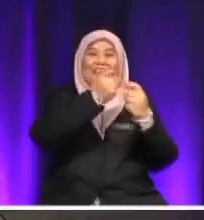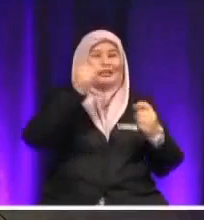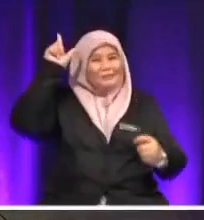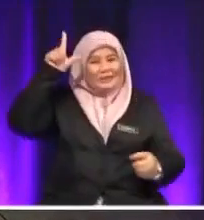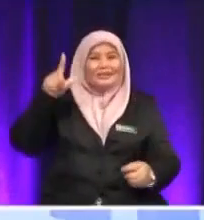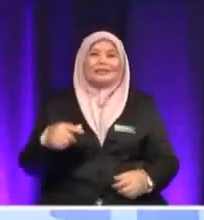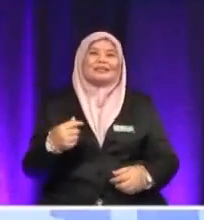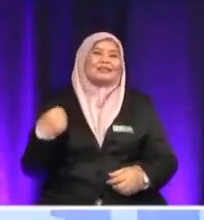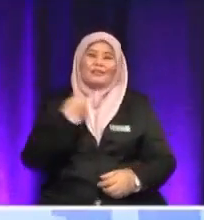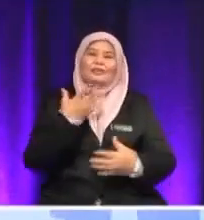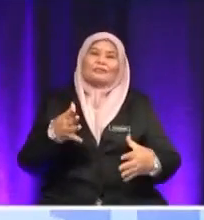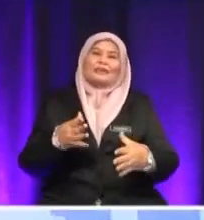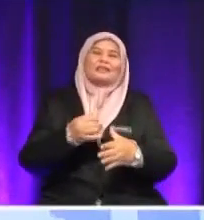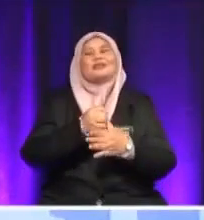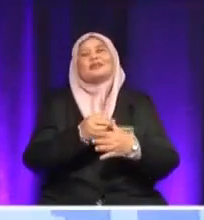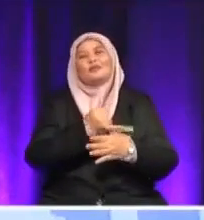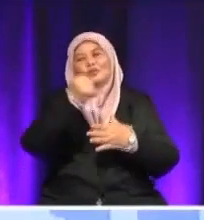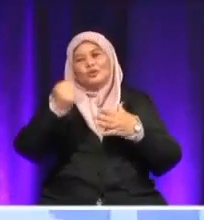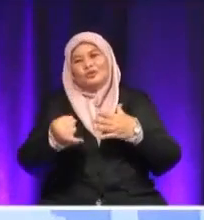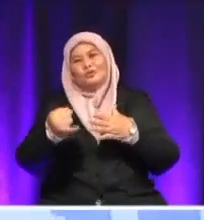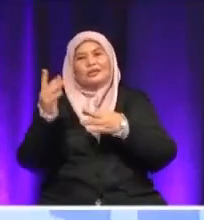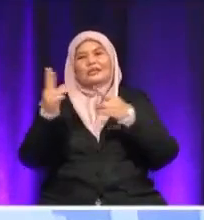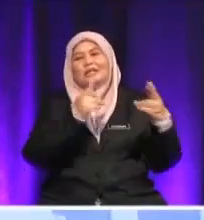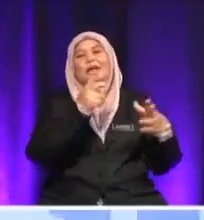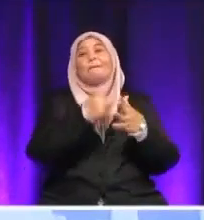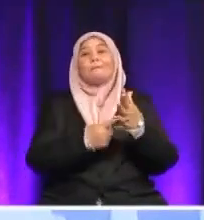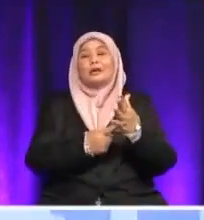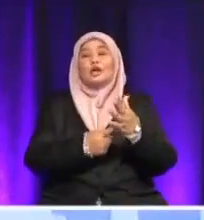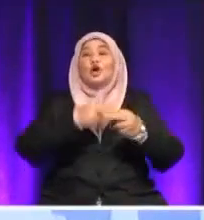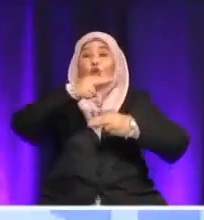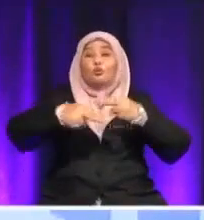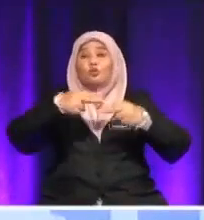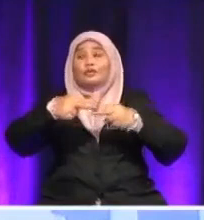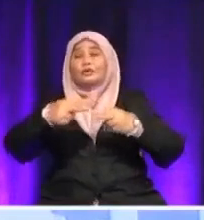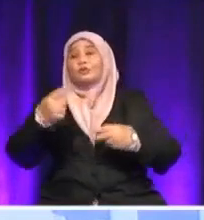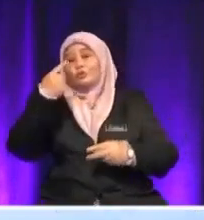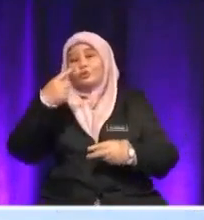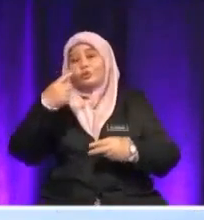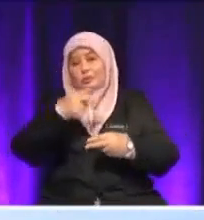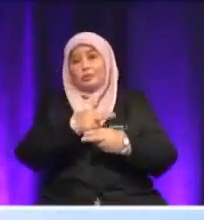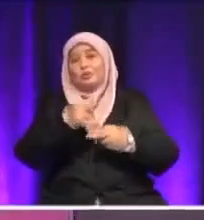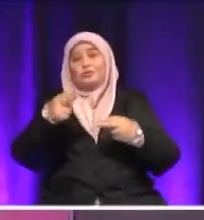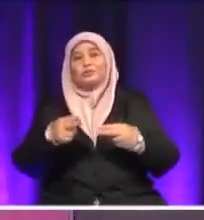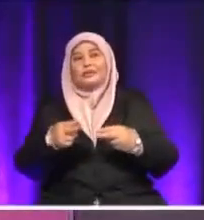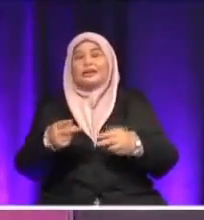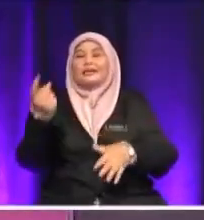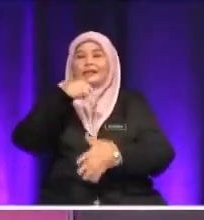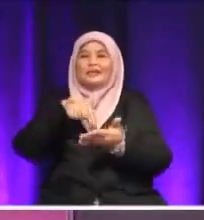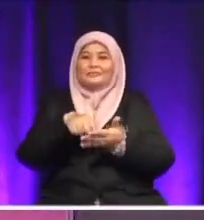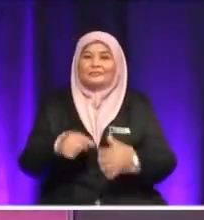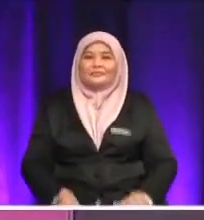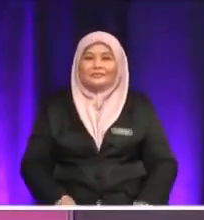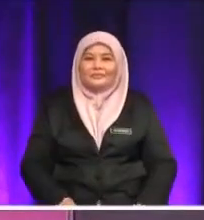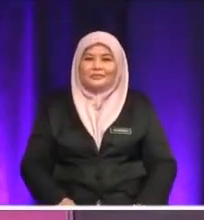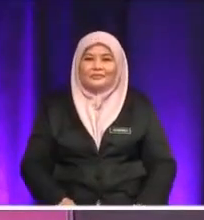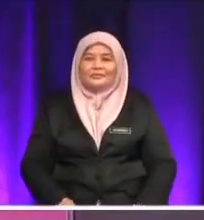Ustaz, kita pun sudah berada di penghujungnya. Apakah rumusan untuk pembelajaran kita hari ini, Ustaz? Okey, rumusan pembelajaran kita pada